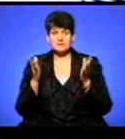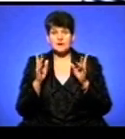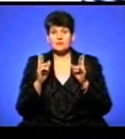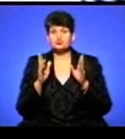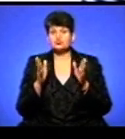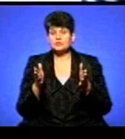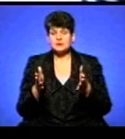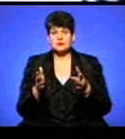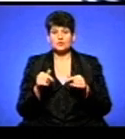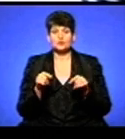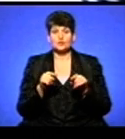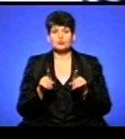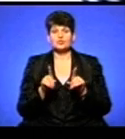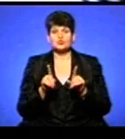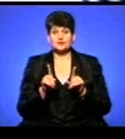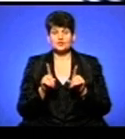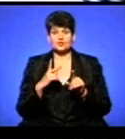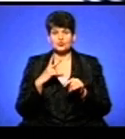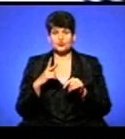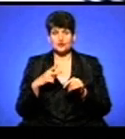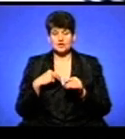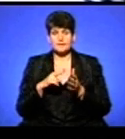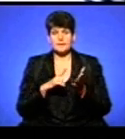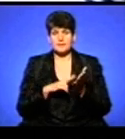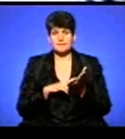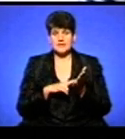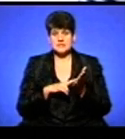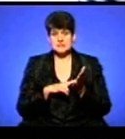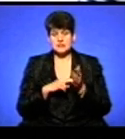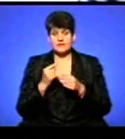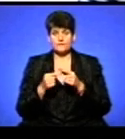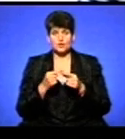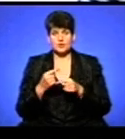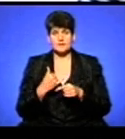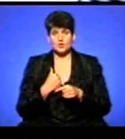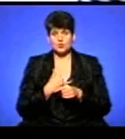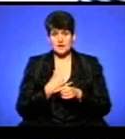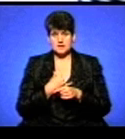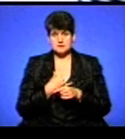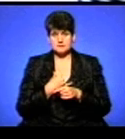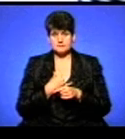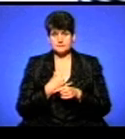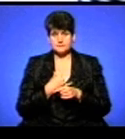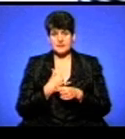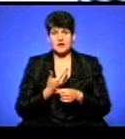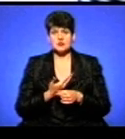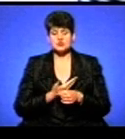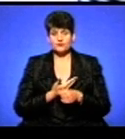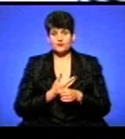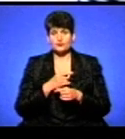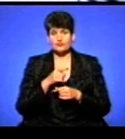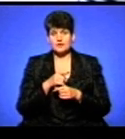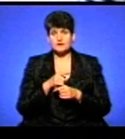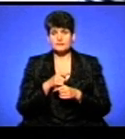буде, тому що дочка приписана з внуками в нас, а живуть вони в